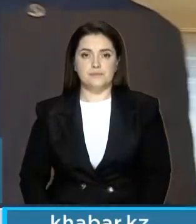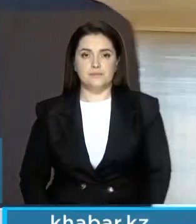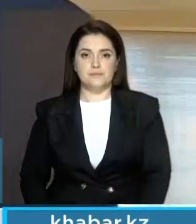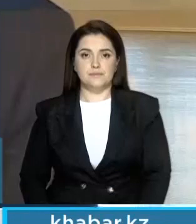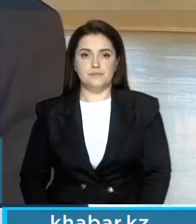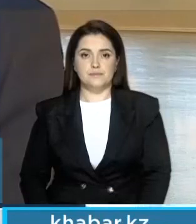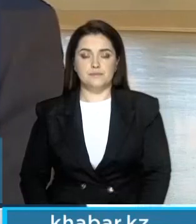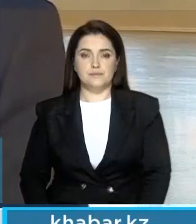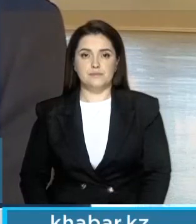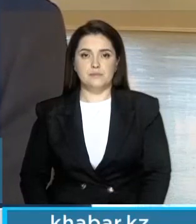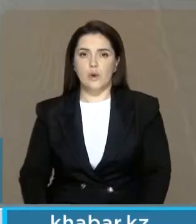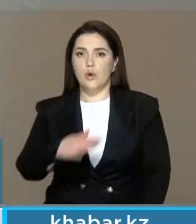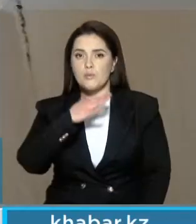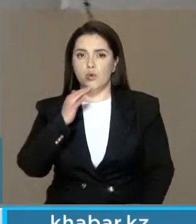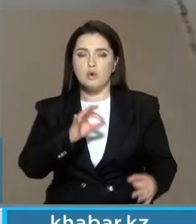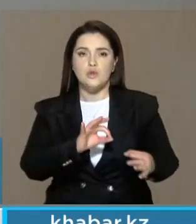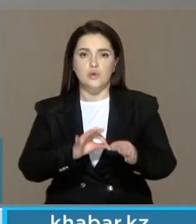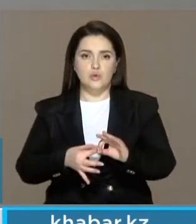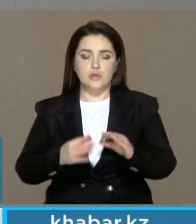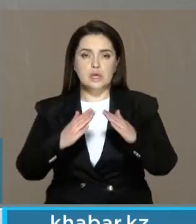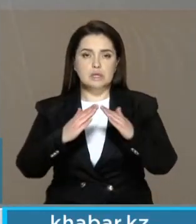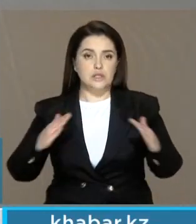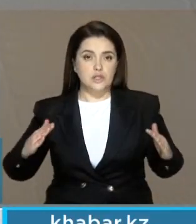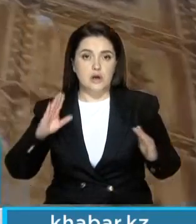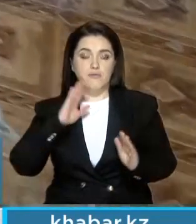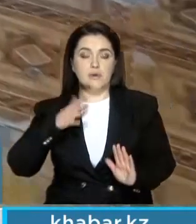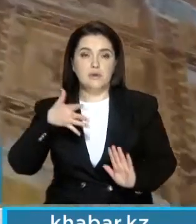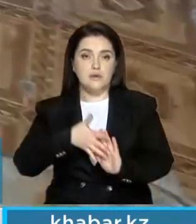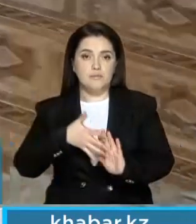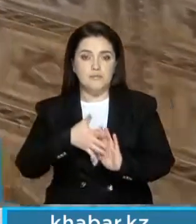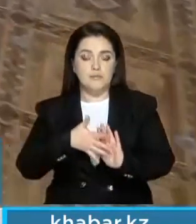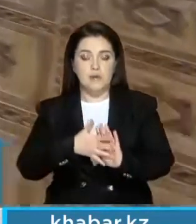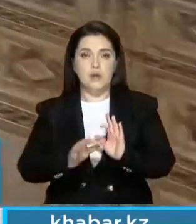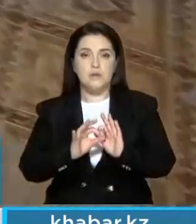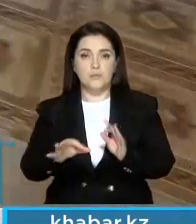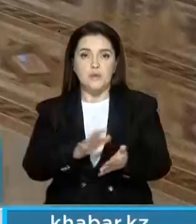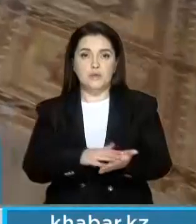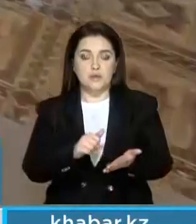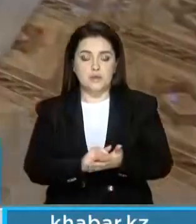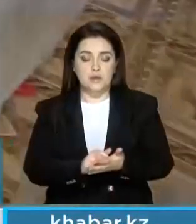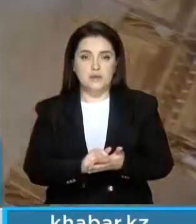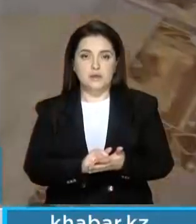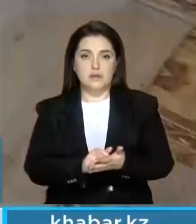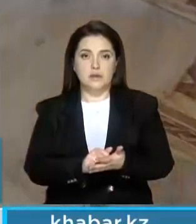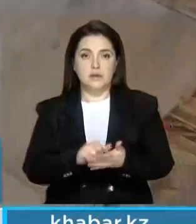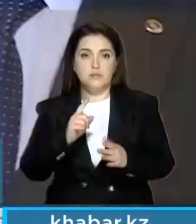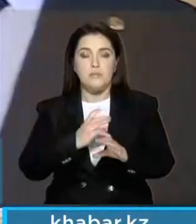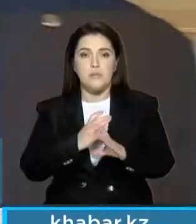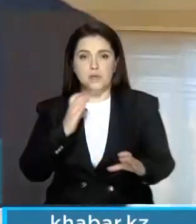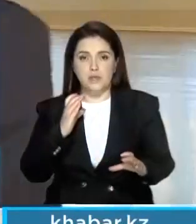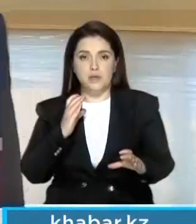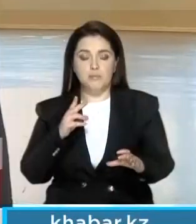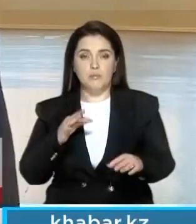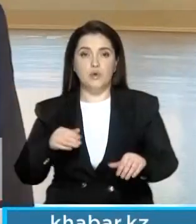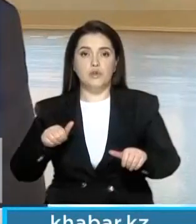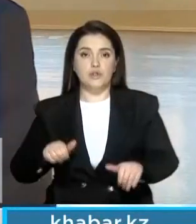Много было сложностей. Крыша местами протекает, линолеум уже изношенный. Где-то прорвет вот эта батарея и так далее. По